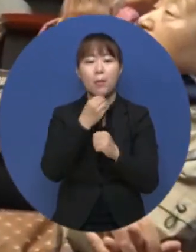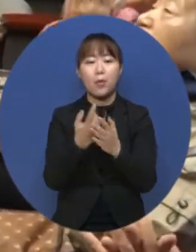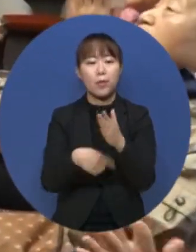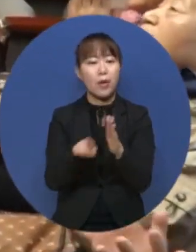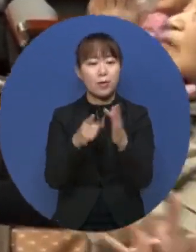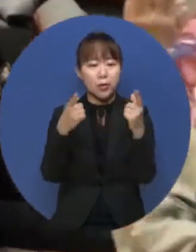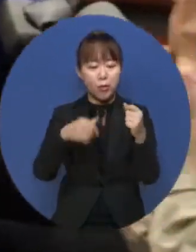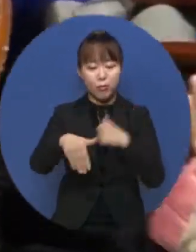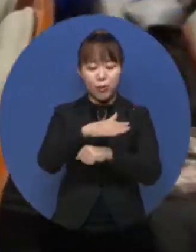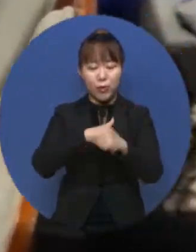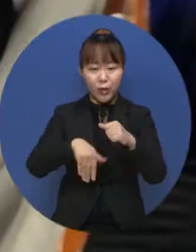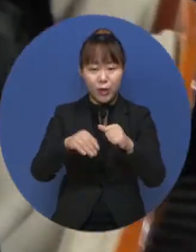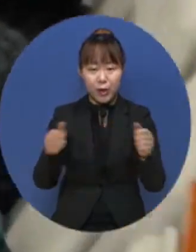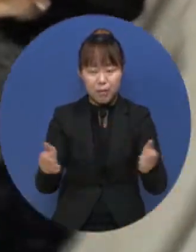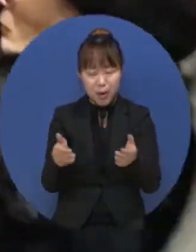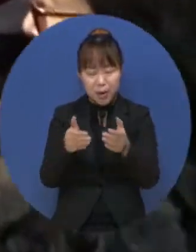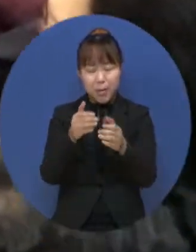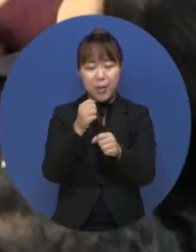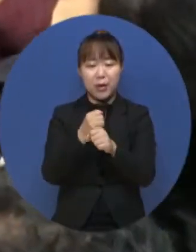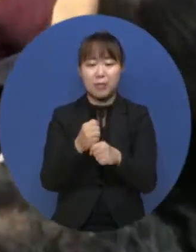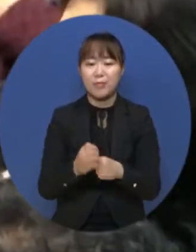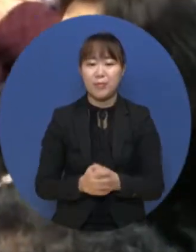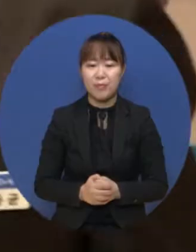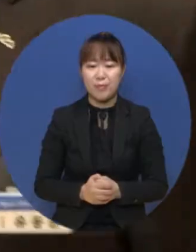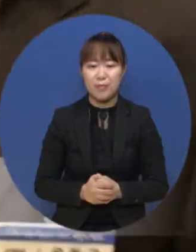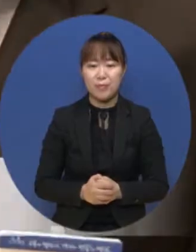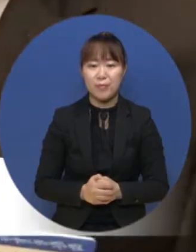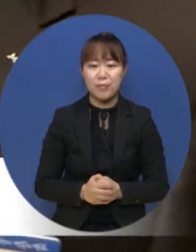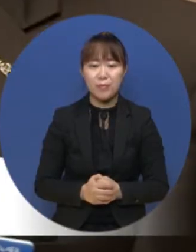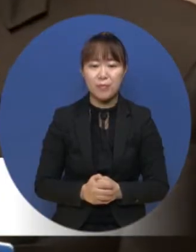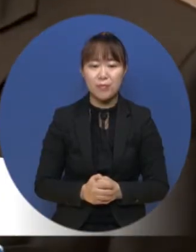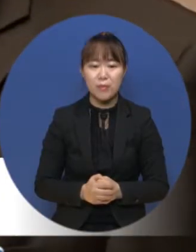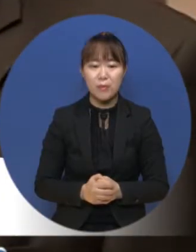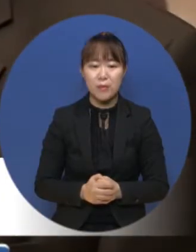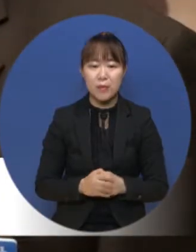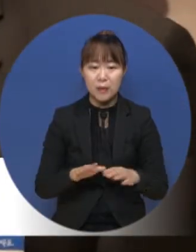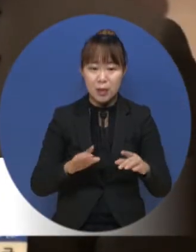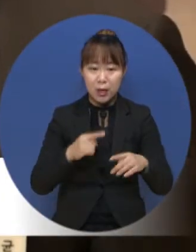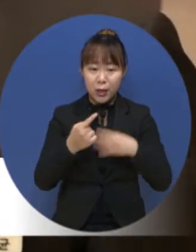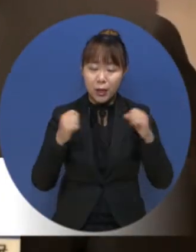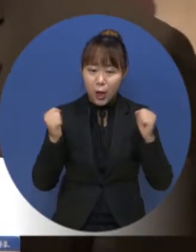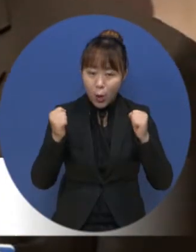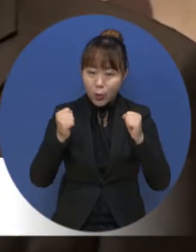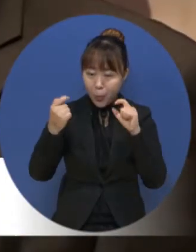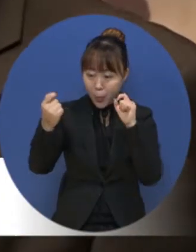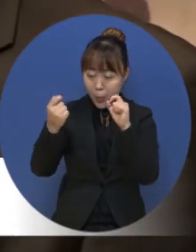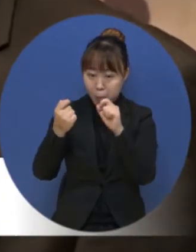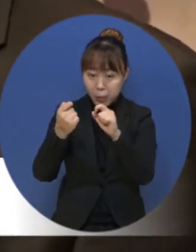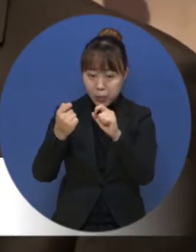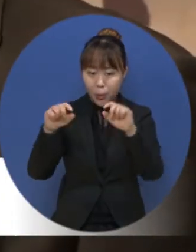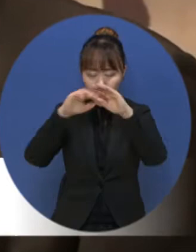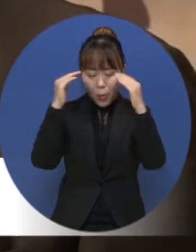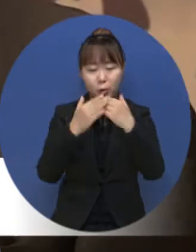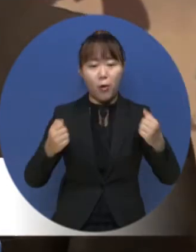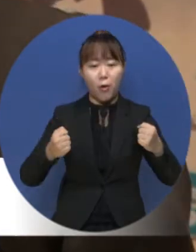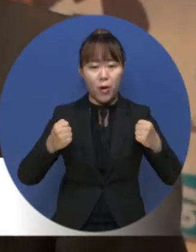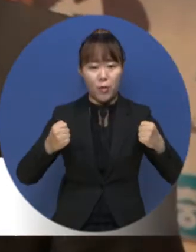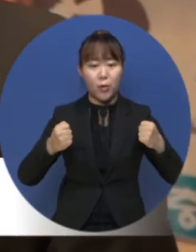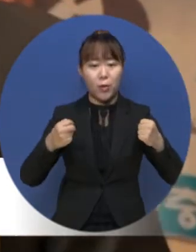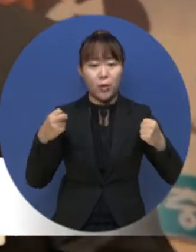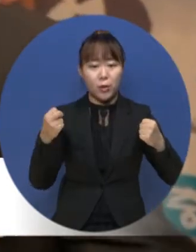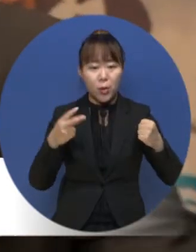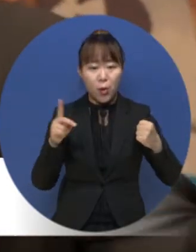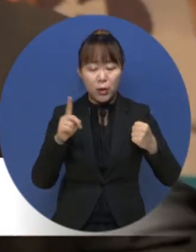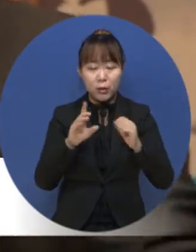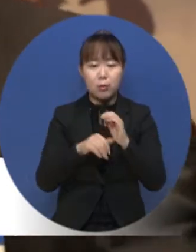것처럼 분위기가 고조됐습니다. 아, 겨울이 눈앞에 있습니다. 모두가 다 건강하시고 그리고 저도 어떤